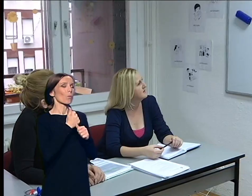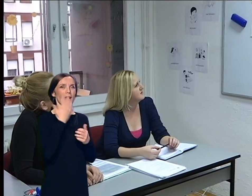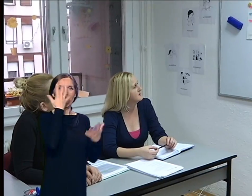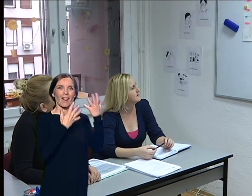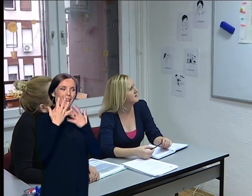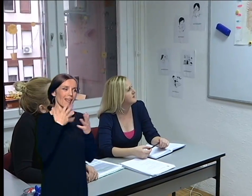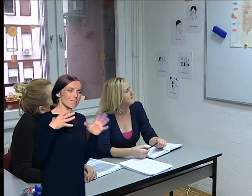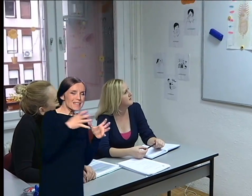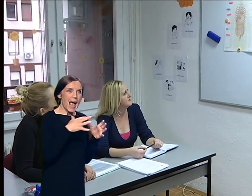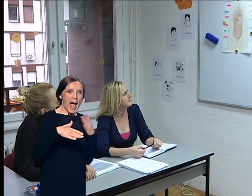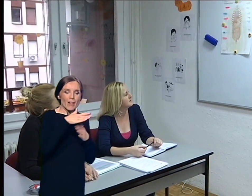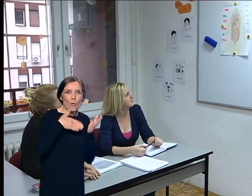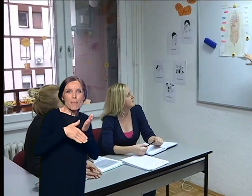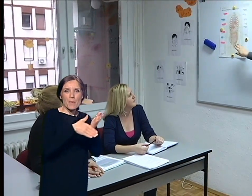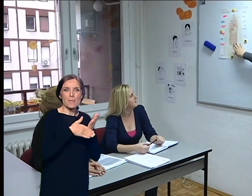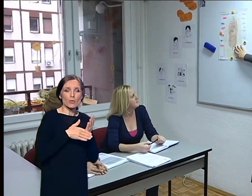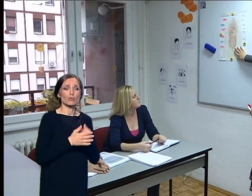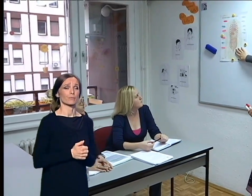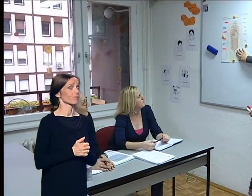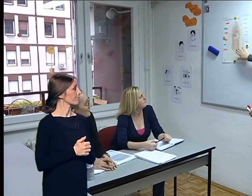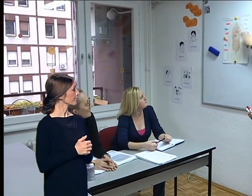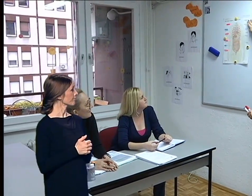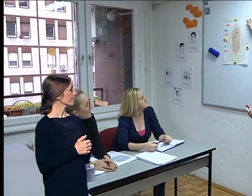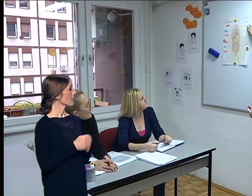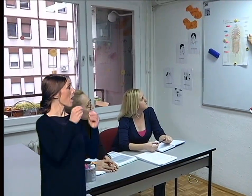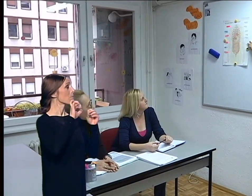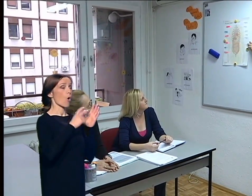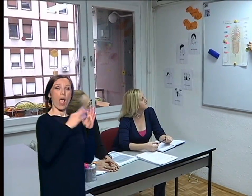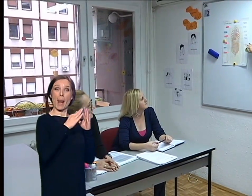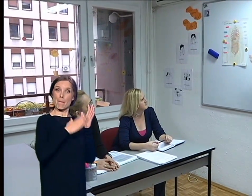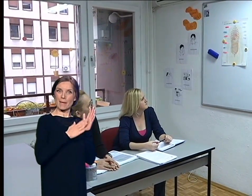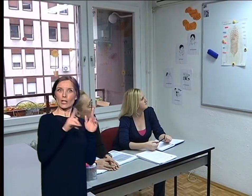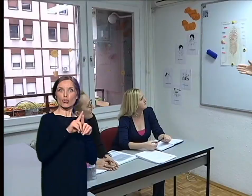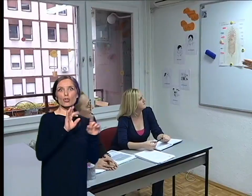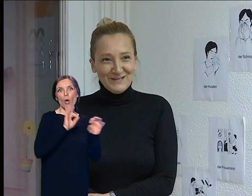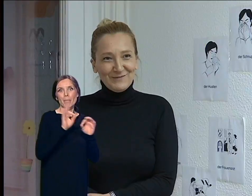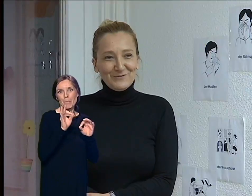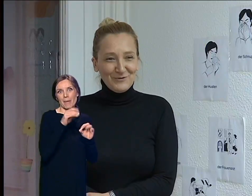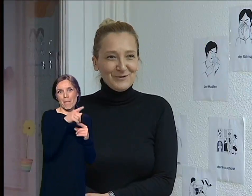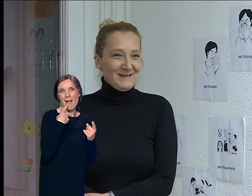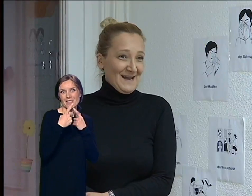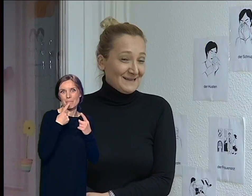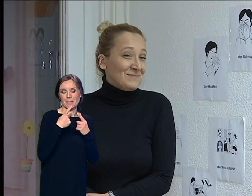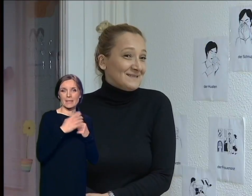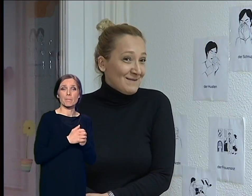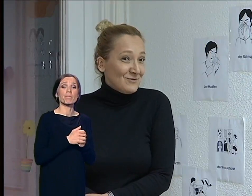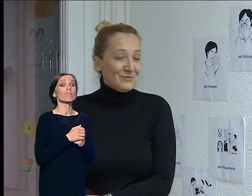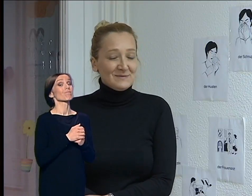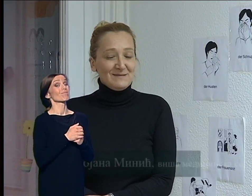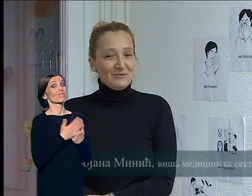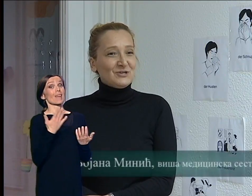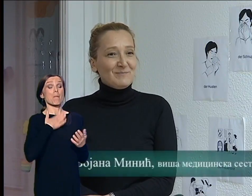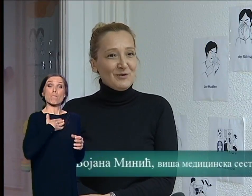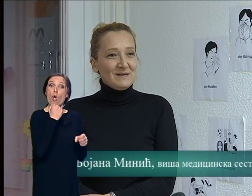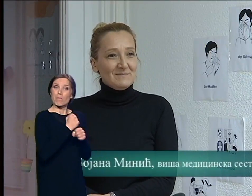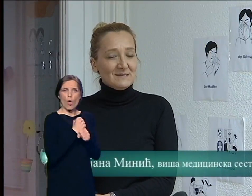Za polaganje završnog ispita priprema se i Bojana Minić. Posao ne menjam, ali ustanovu u kojoj radim i zemlju